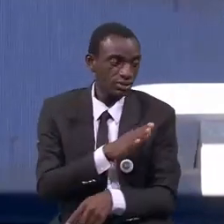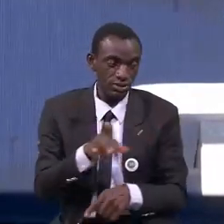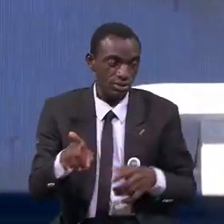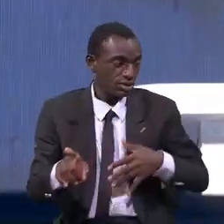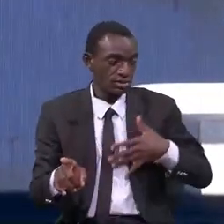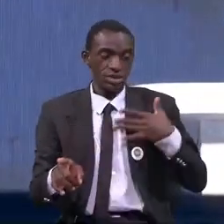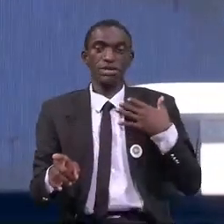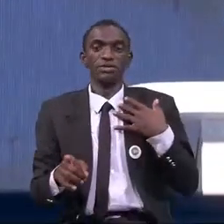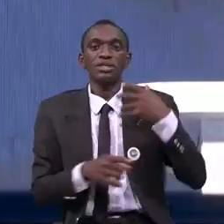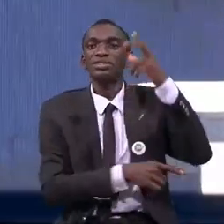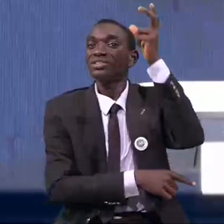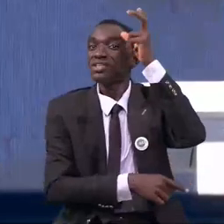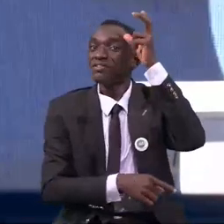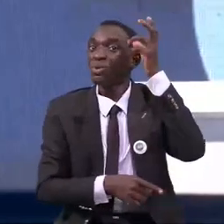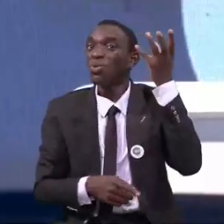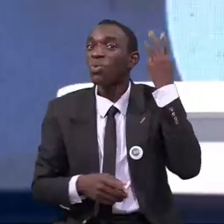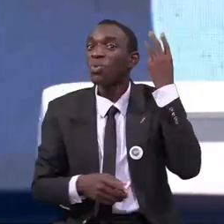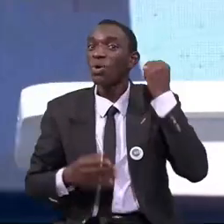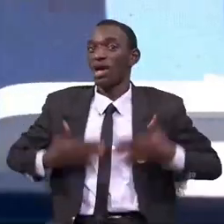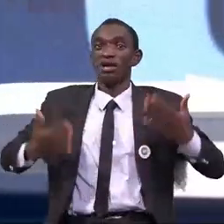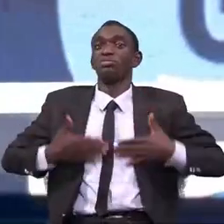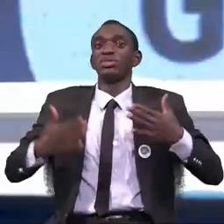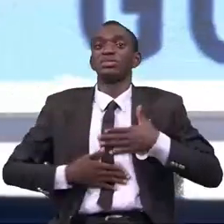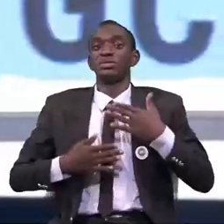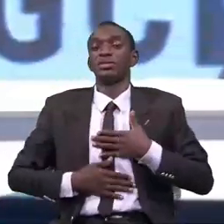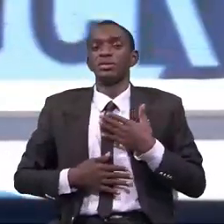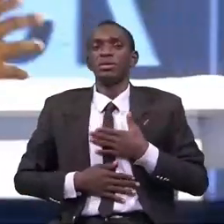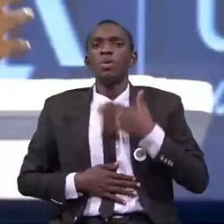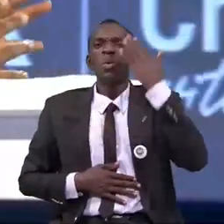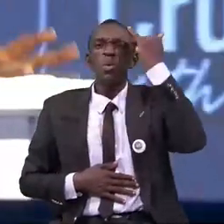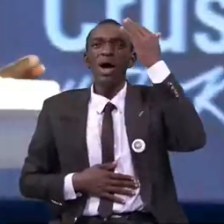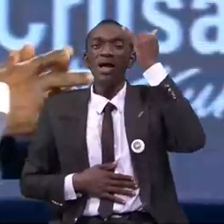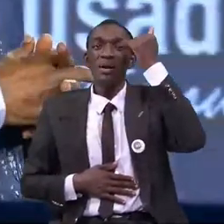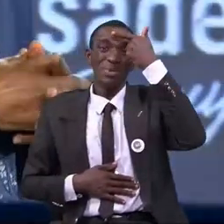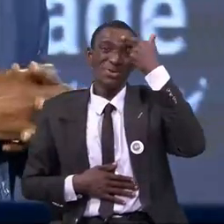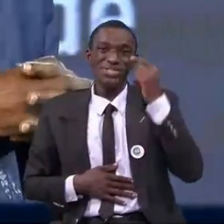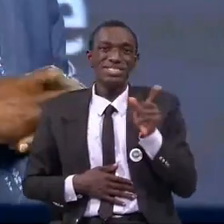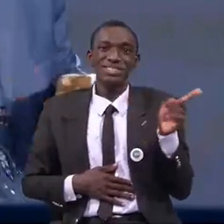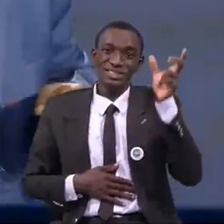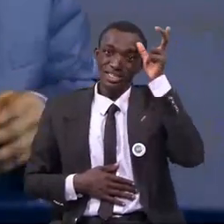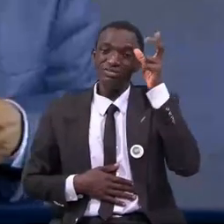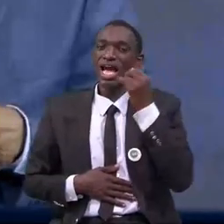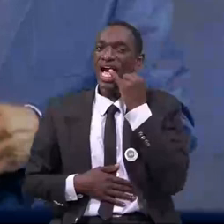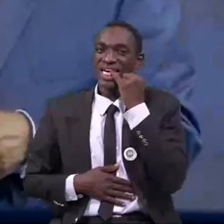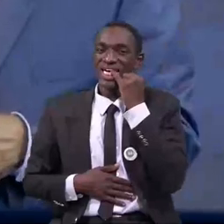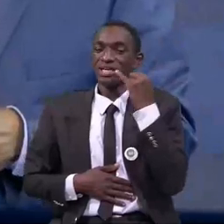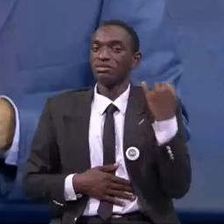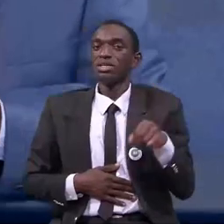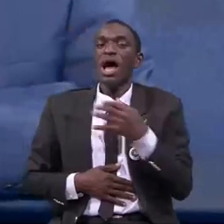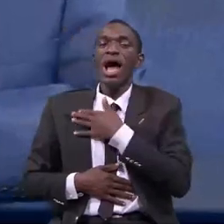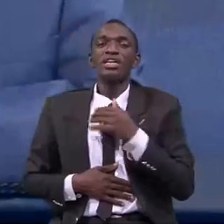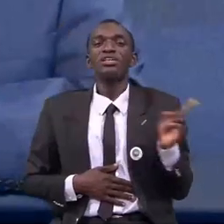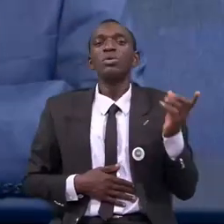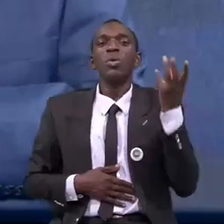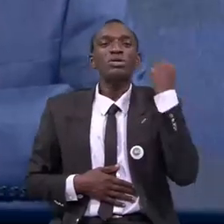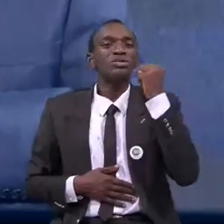oh le diable était si heureux était si content à cause de la jalousie de son